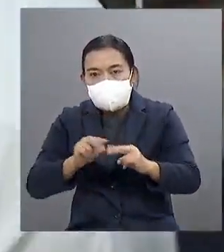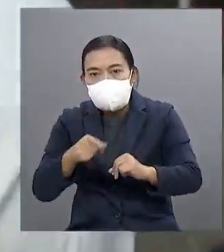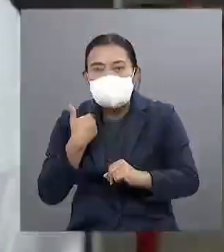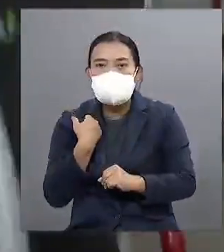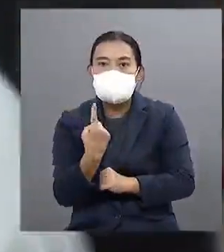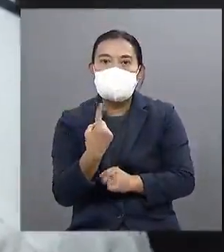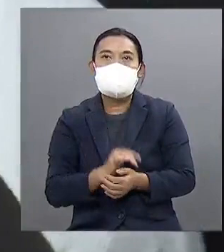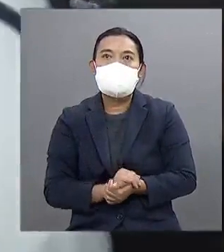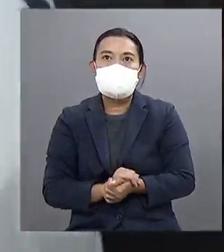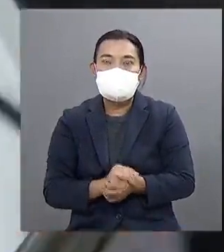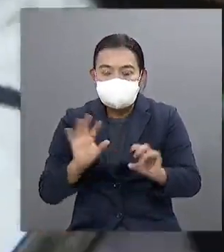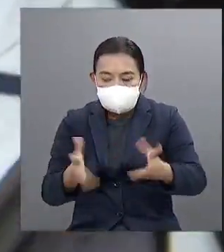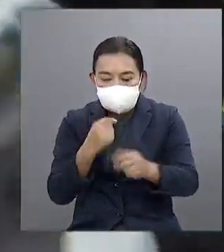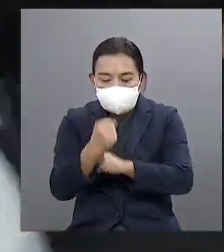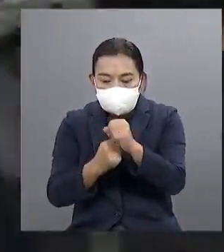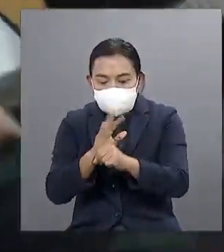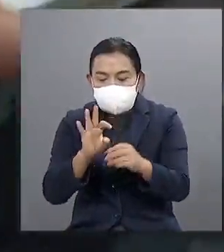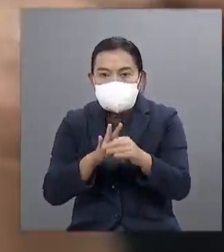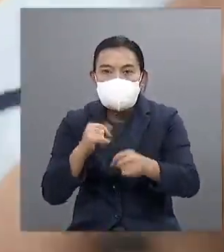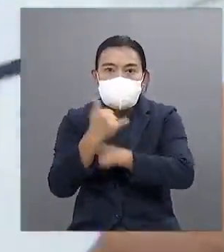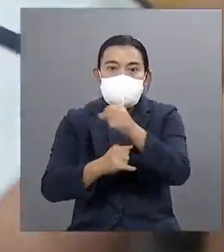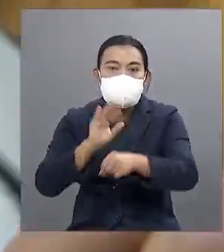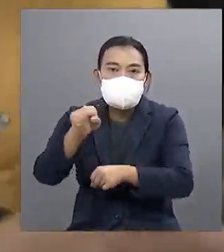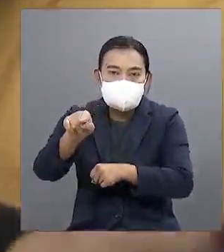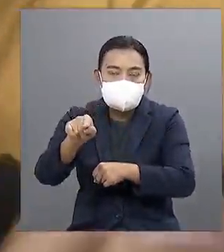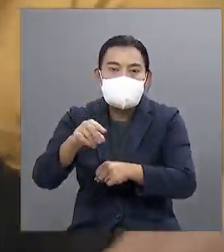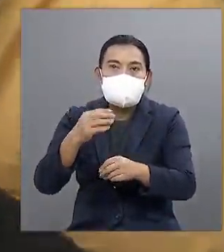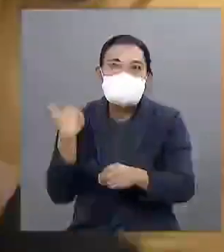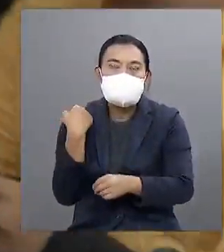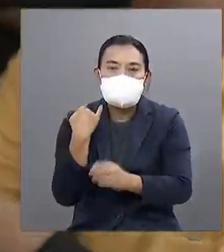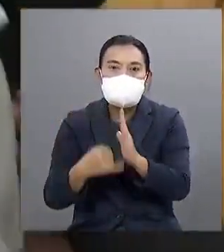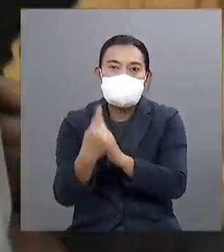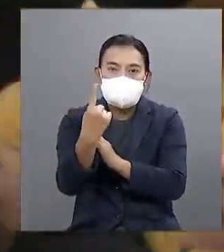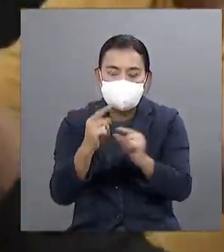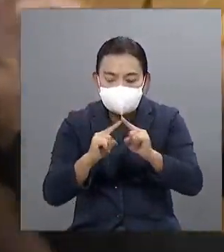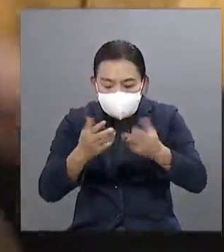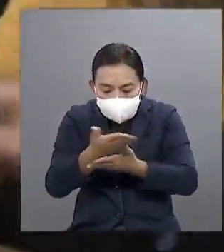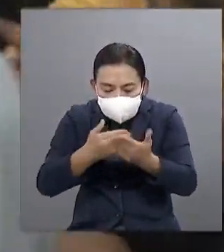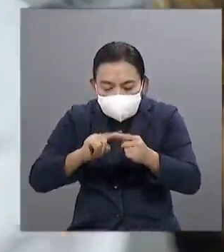คดีนอกราชอาณาจักร1คดีแล้วก็อยู่ระหว่างการพิจารณาอีก1คดีครับ